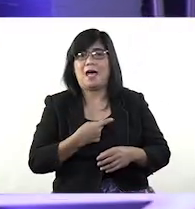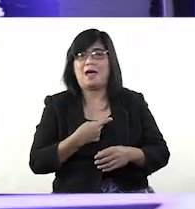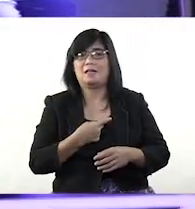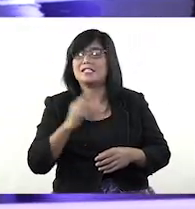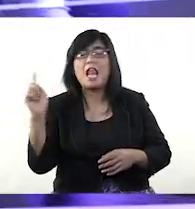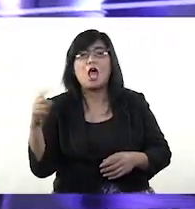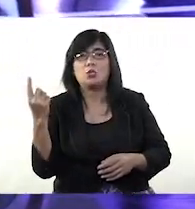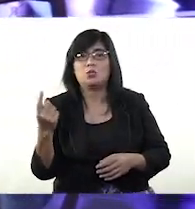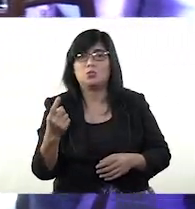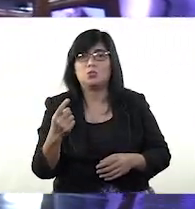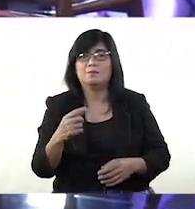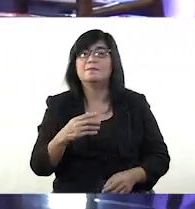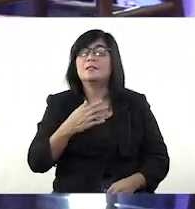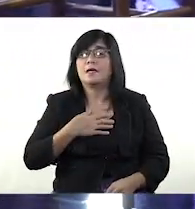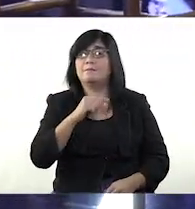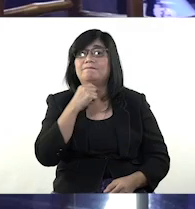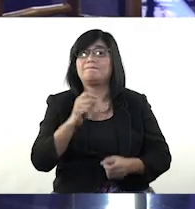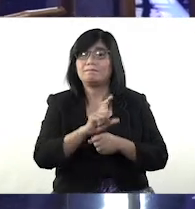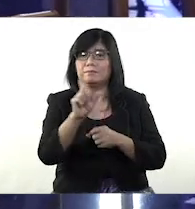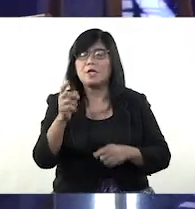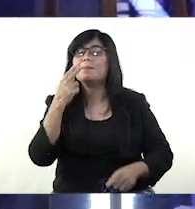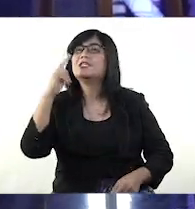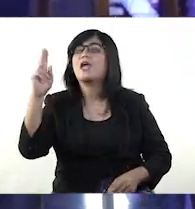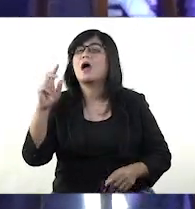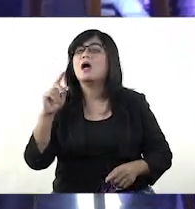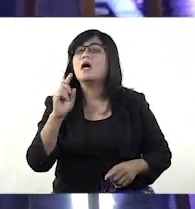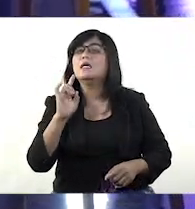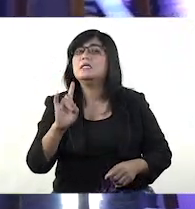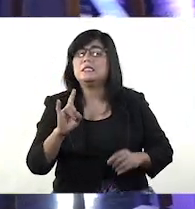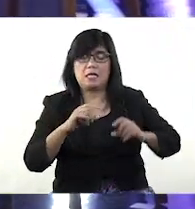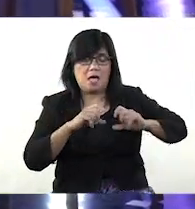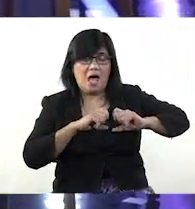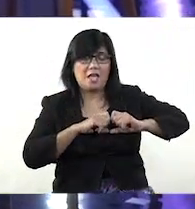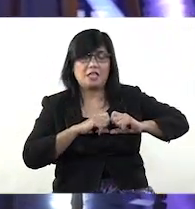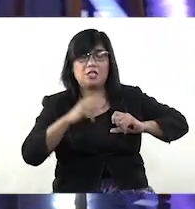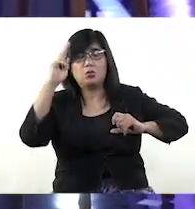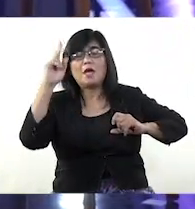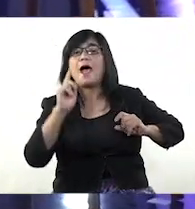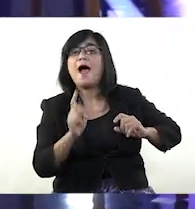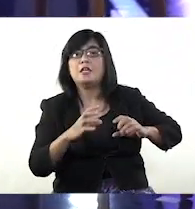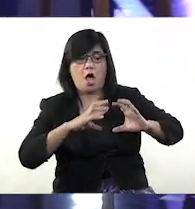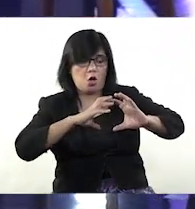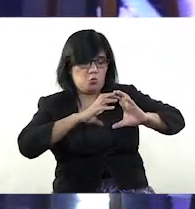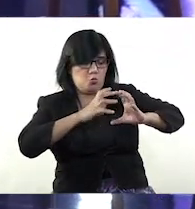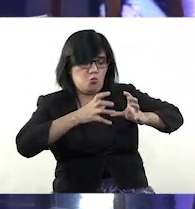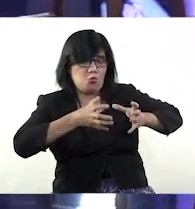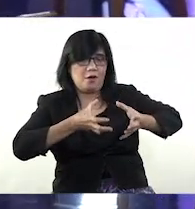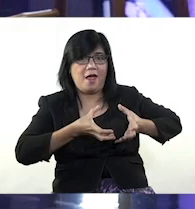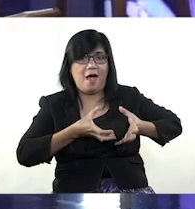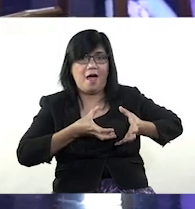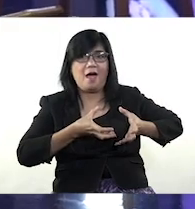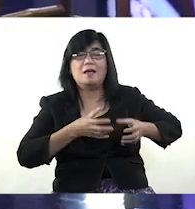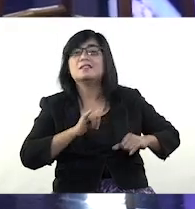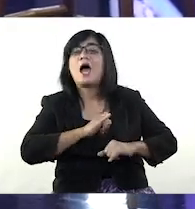Hai karena saya percaya Hai di hati Tuhan ada dunia Hai di hati orang percaya harus